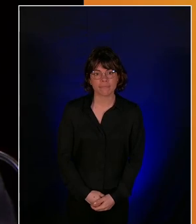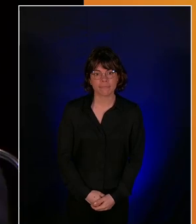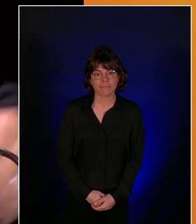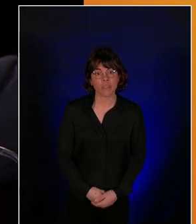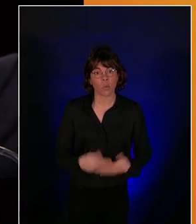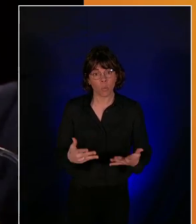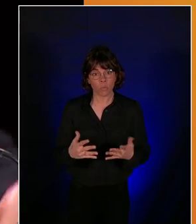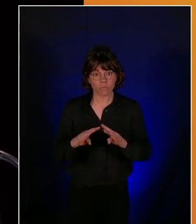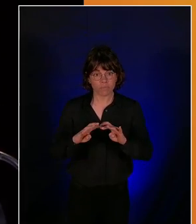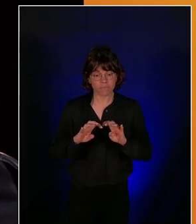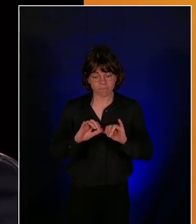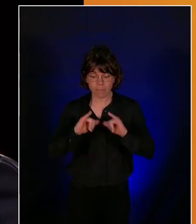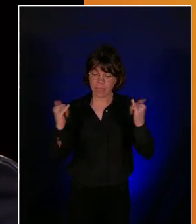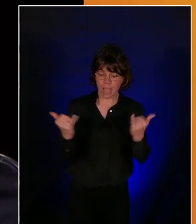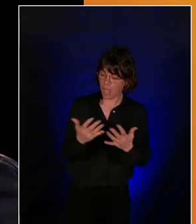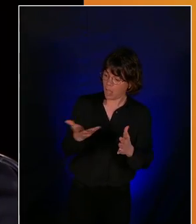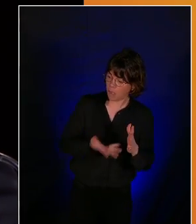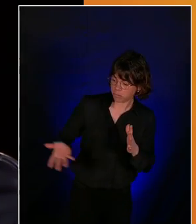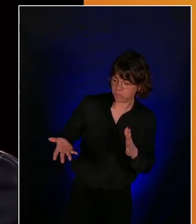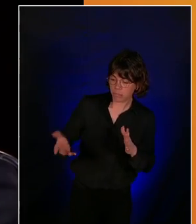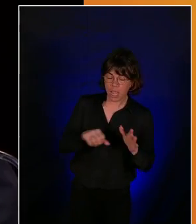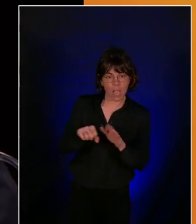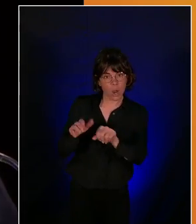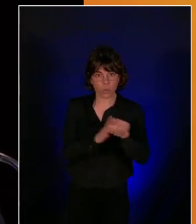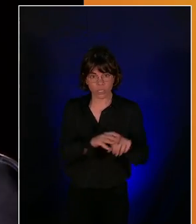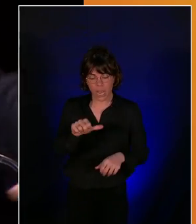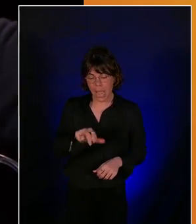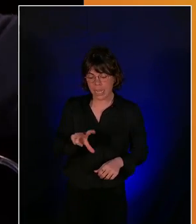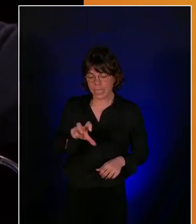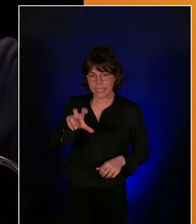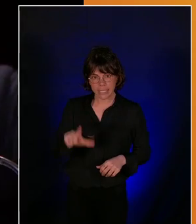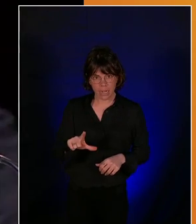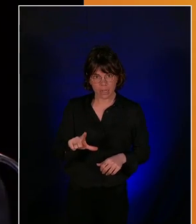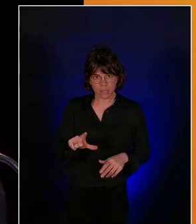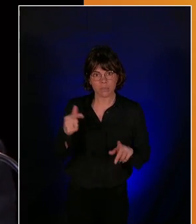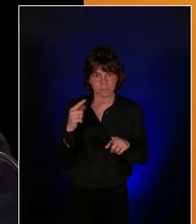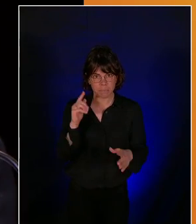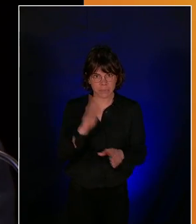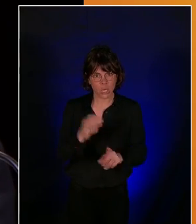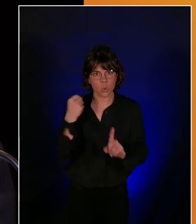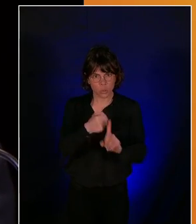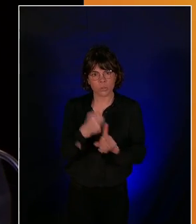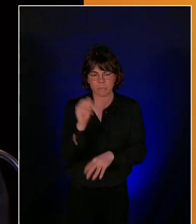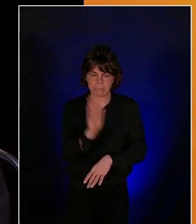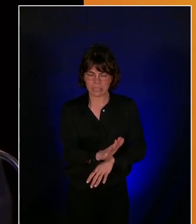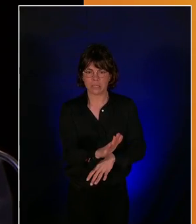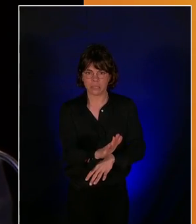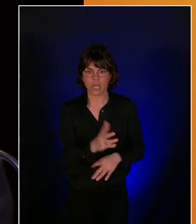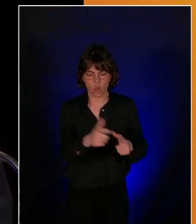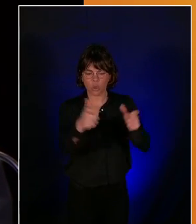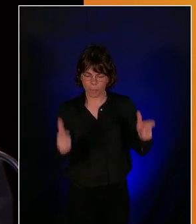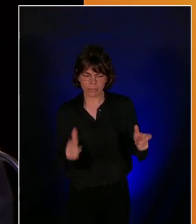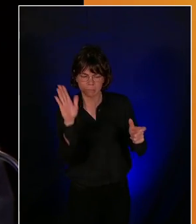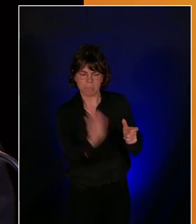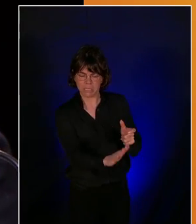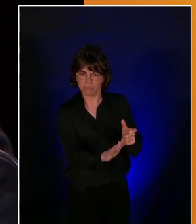donc à la table là sur ma gauche je présente donc Axel perongzic de luxfer donc c'est un une entreprise que nous avons